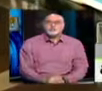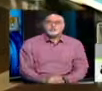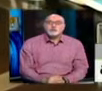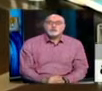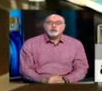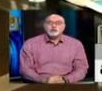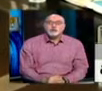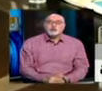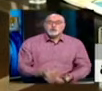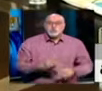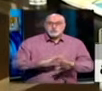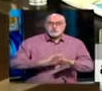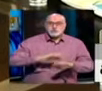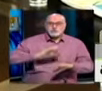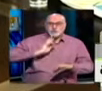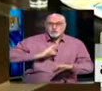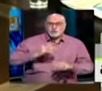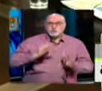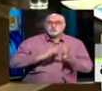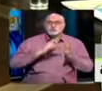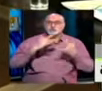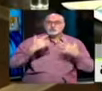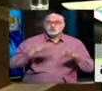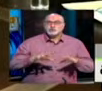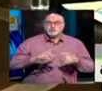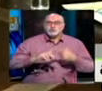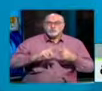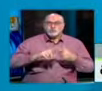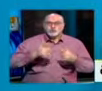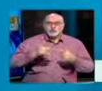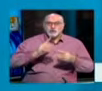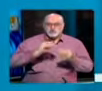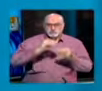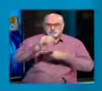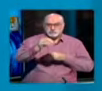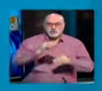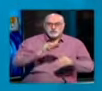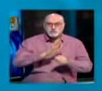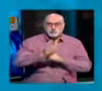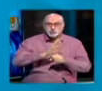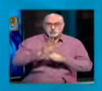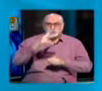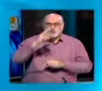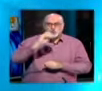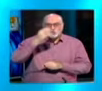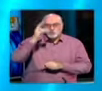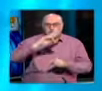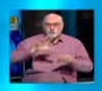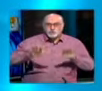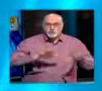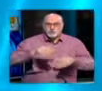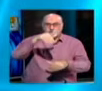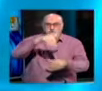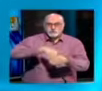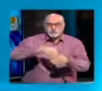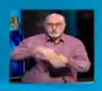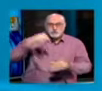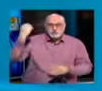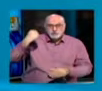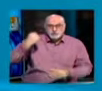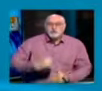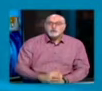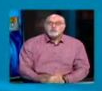اعتماد مجلس الأمن الدولي لقرار تمديد ولاية بعثة الأمم المتحدة لتنظيم استفتاء في الصحراء